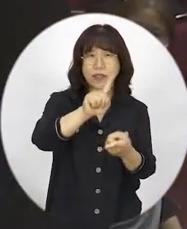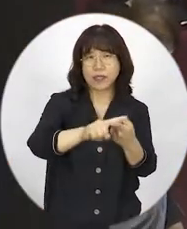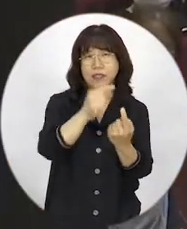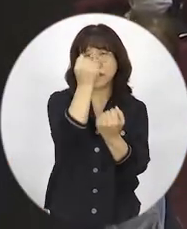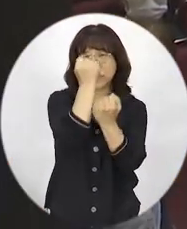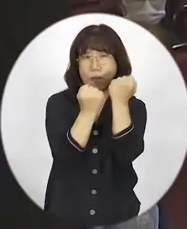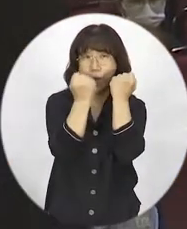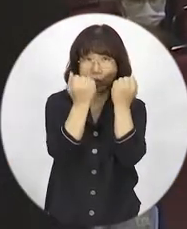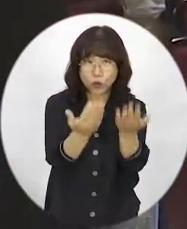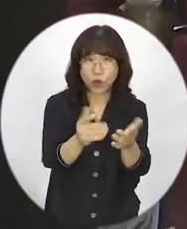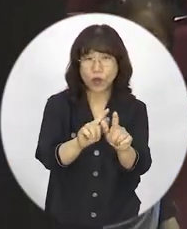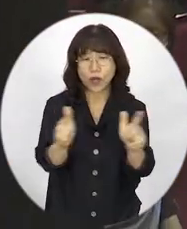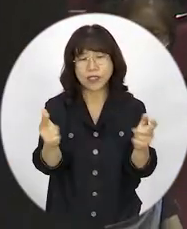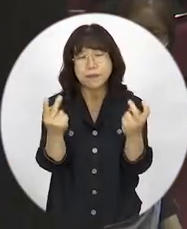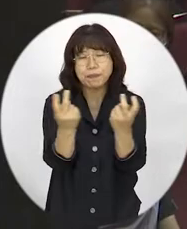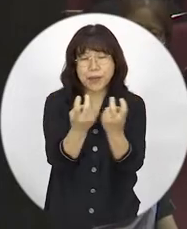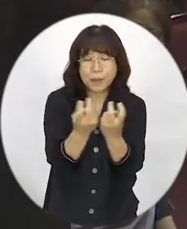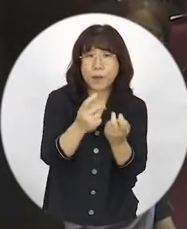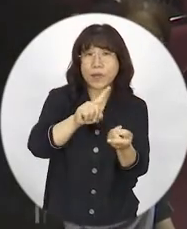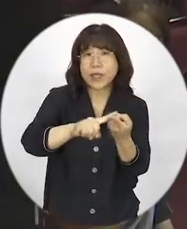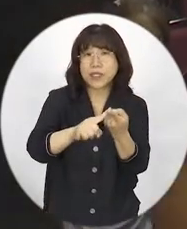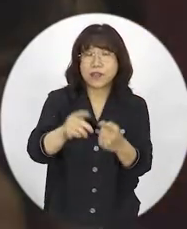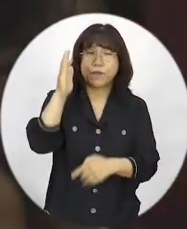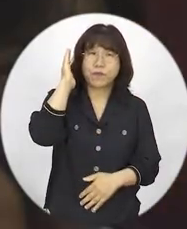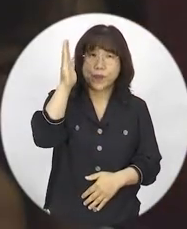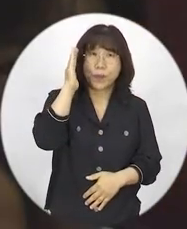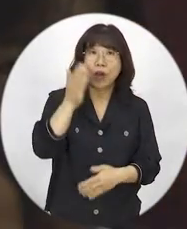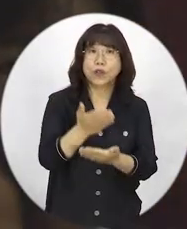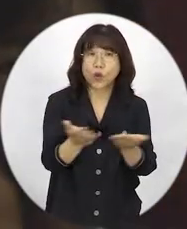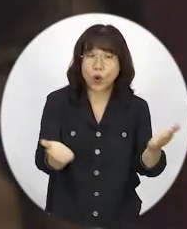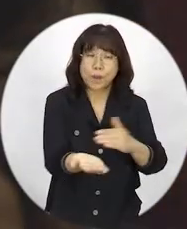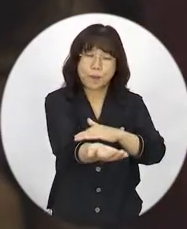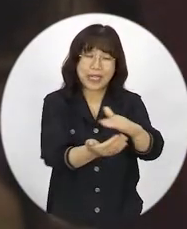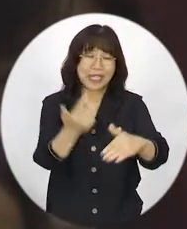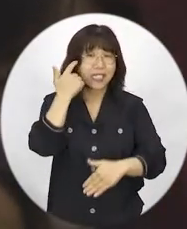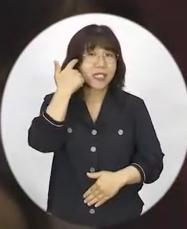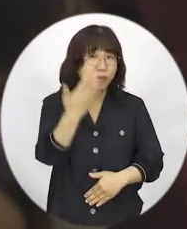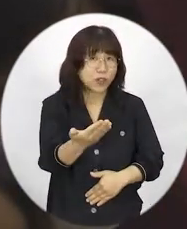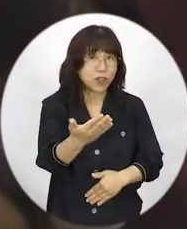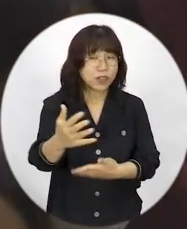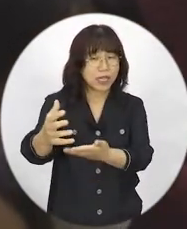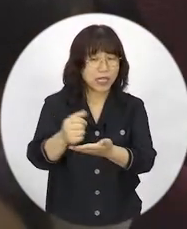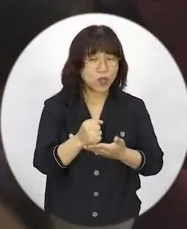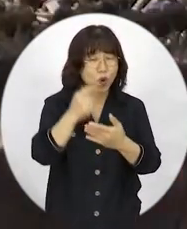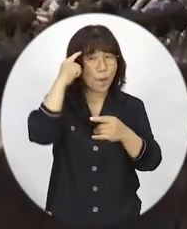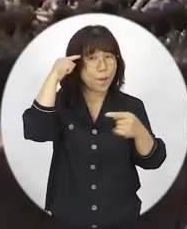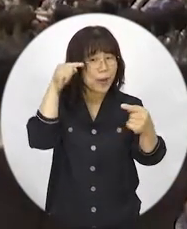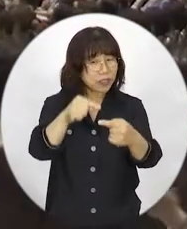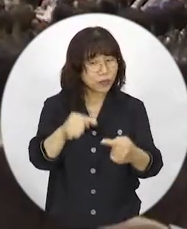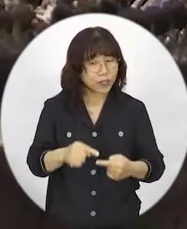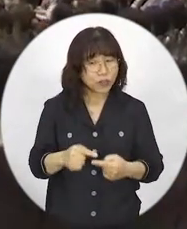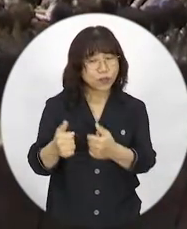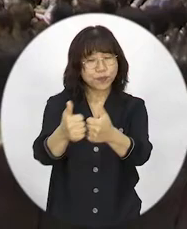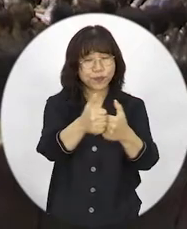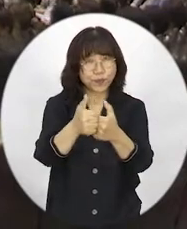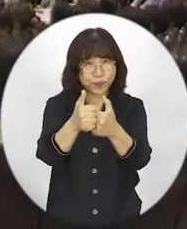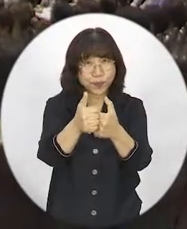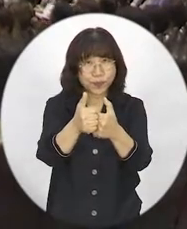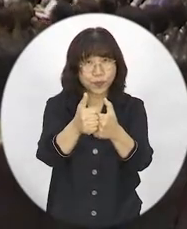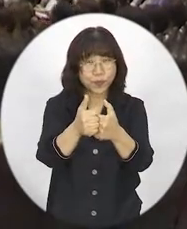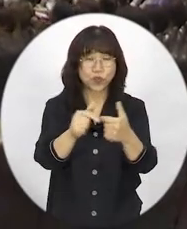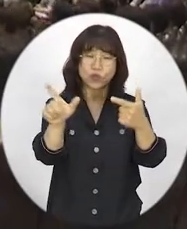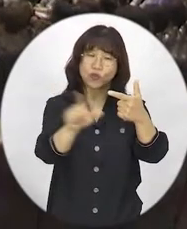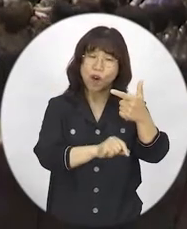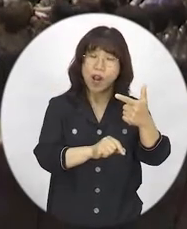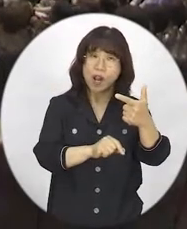대비한 지원 전략에 대한 설명이 이뤄졌습니다. 특히 사전 신청을 통한 질문을 토대로 맞춤형 진로 컨설팅을